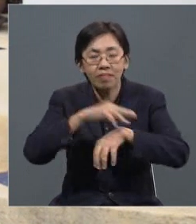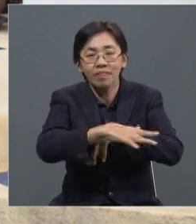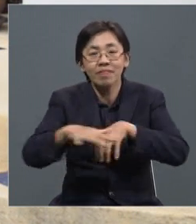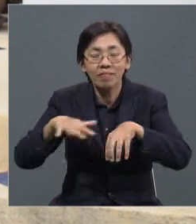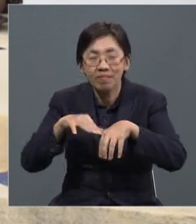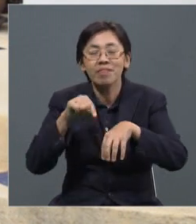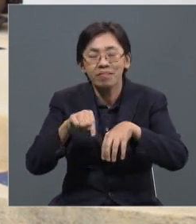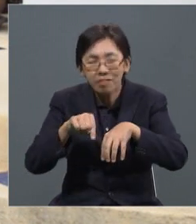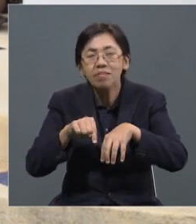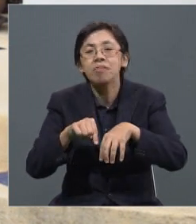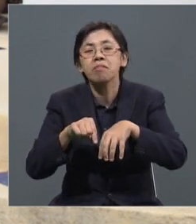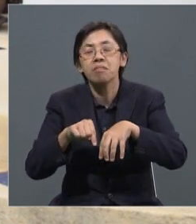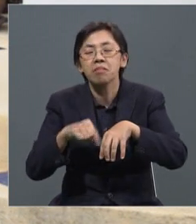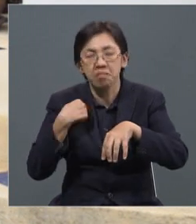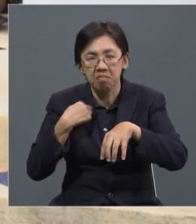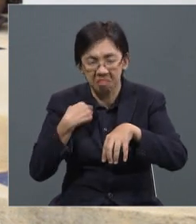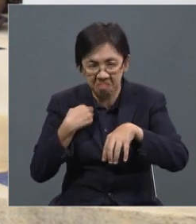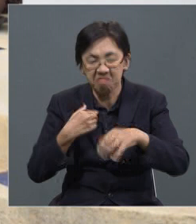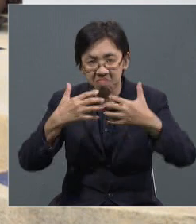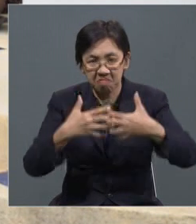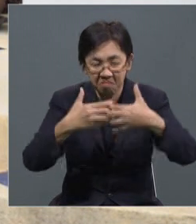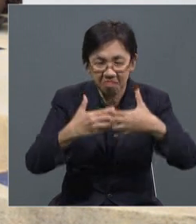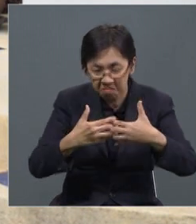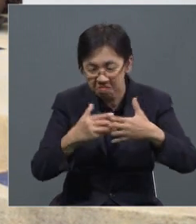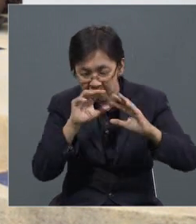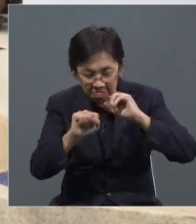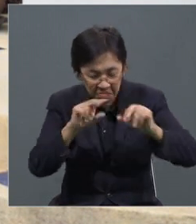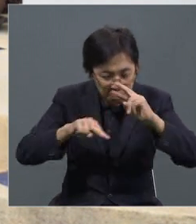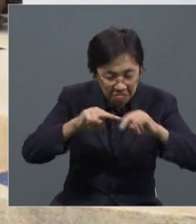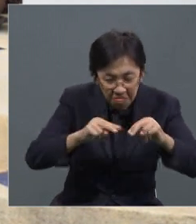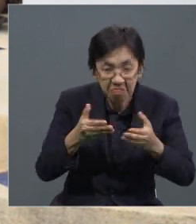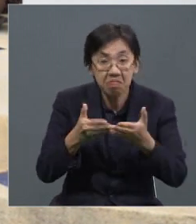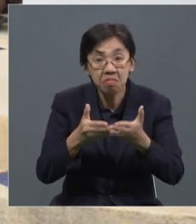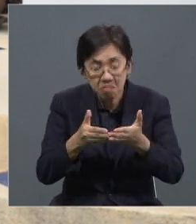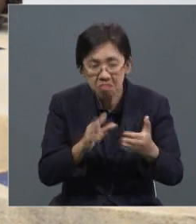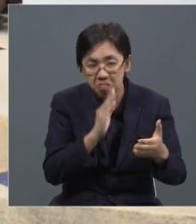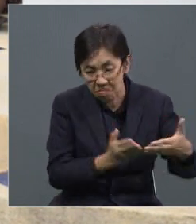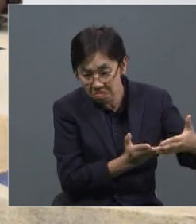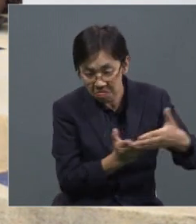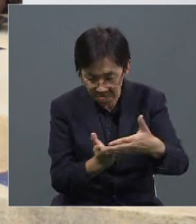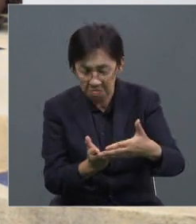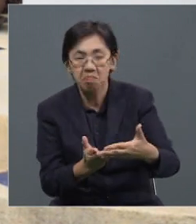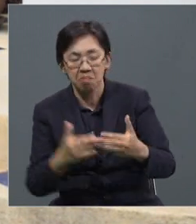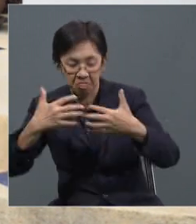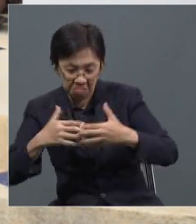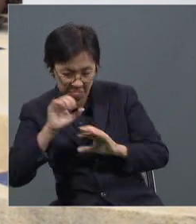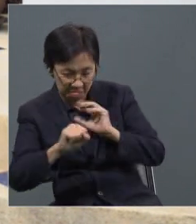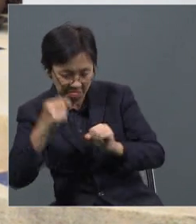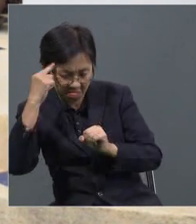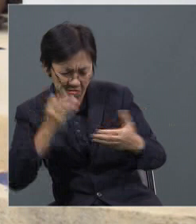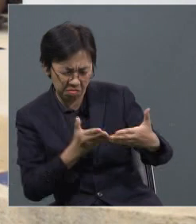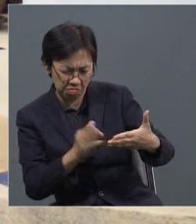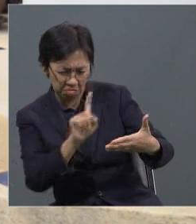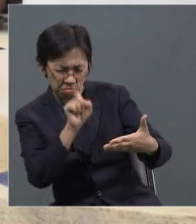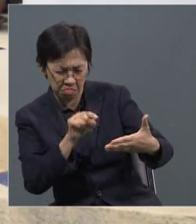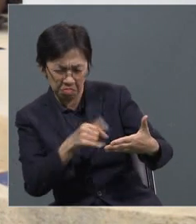นั้นเนี่ยเป็นจุดที่ติดตั้งเรดาร์ตรวจจับเรือแล้วก็หากพบเรือที่ต้องส